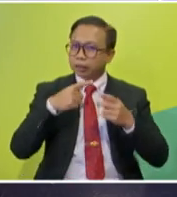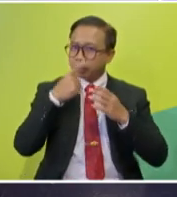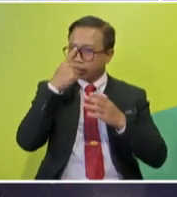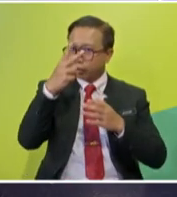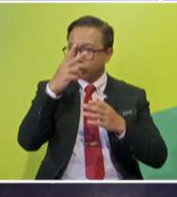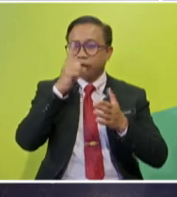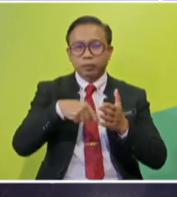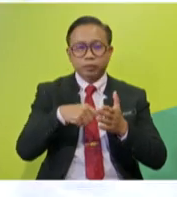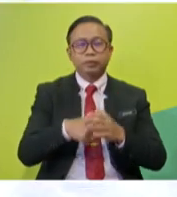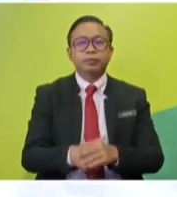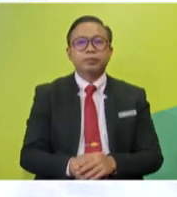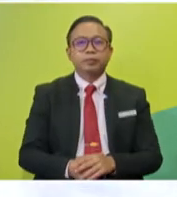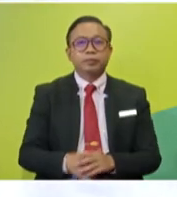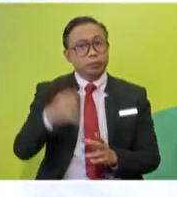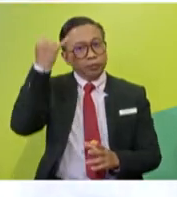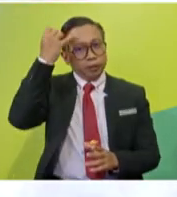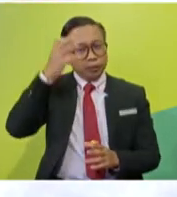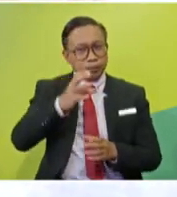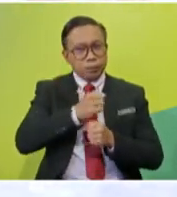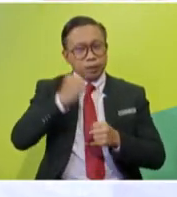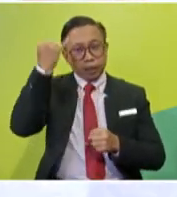dia murid-murid tengok dapat